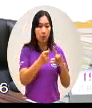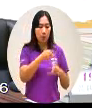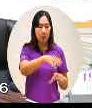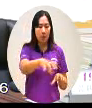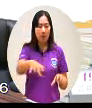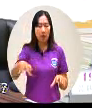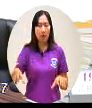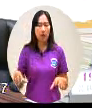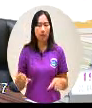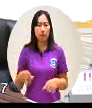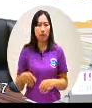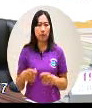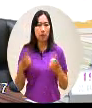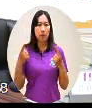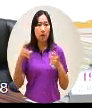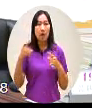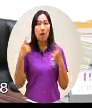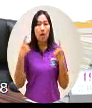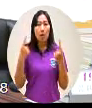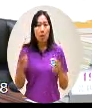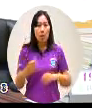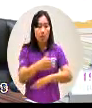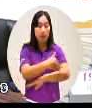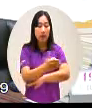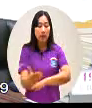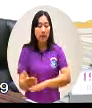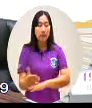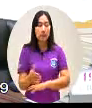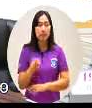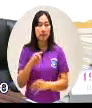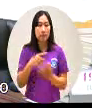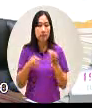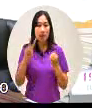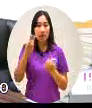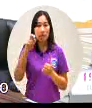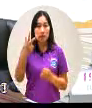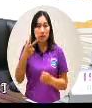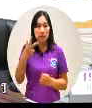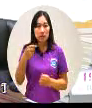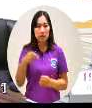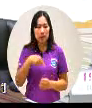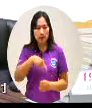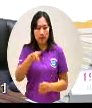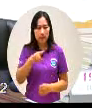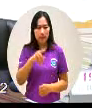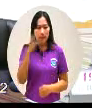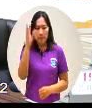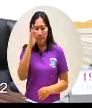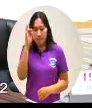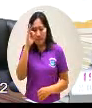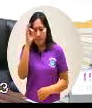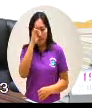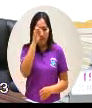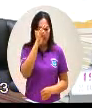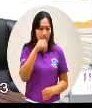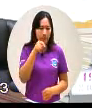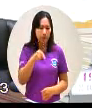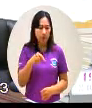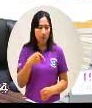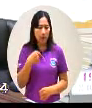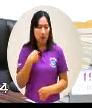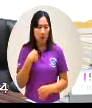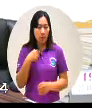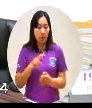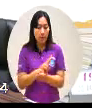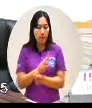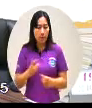讲原高雄县的27项停车啦，绝对找不出比这条水沟 更加需要、更加急迫的啦。